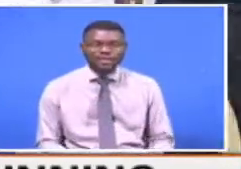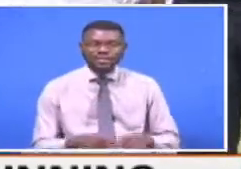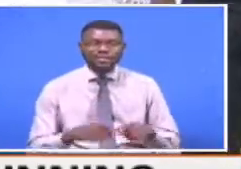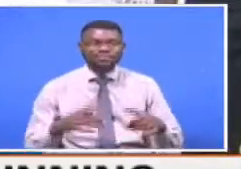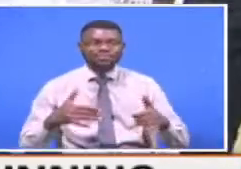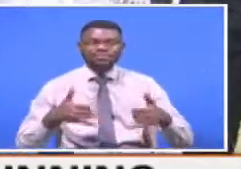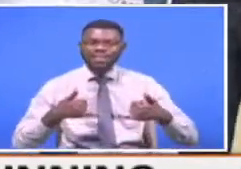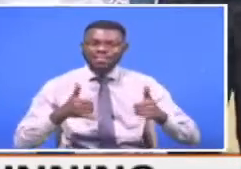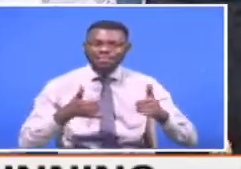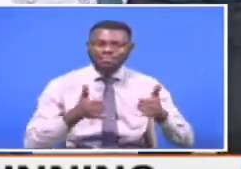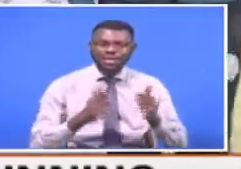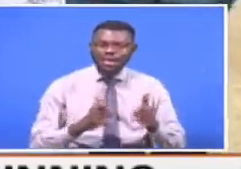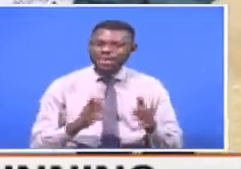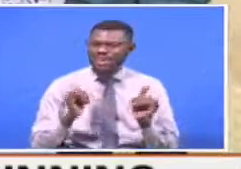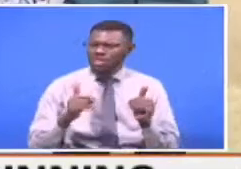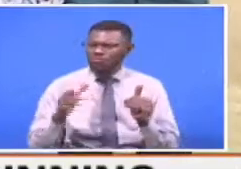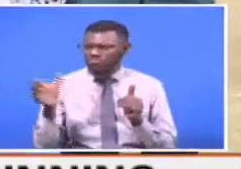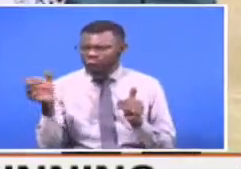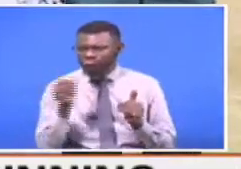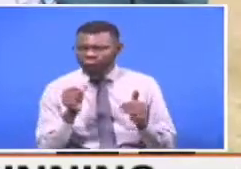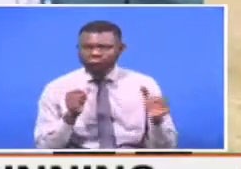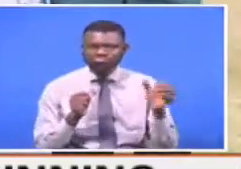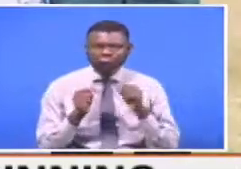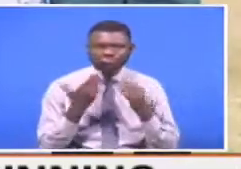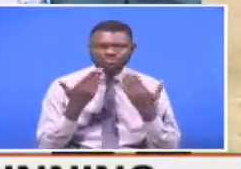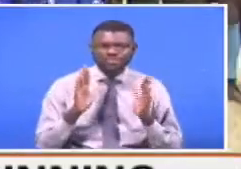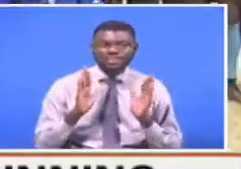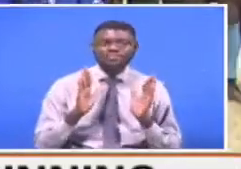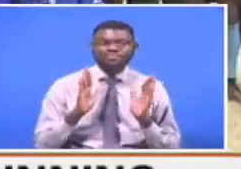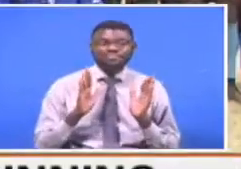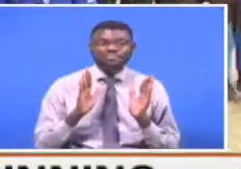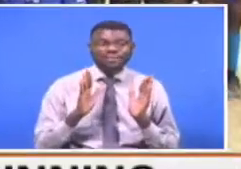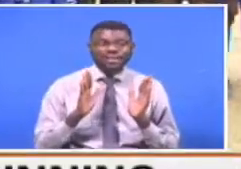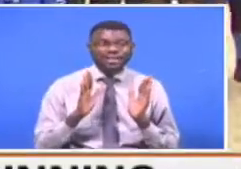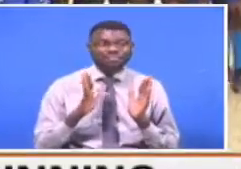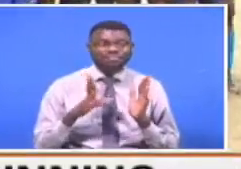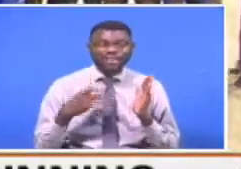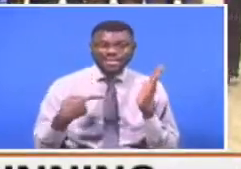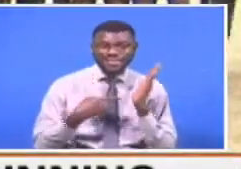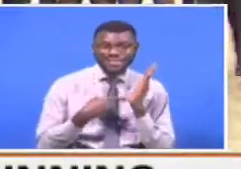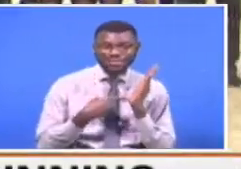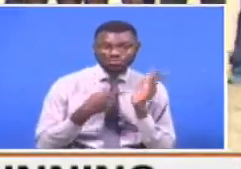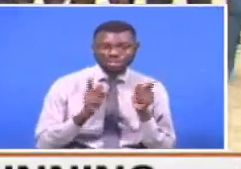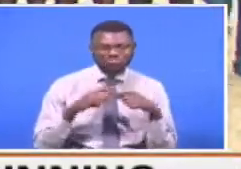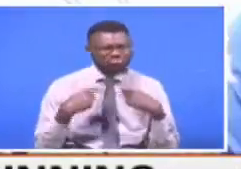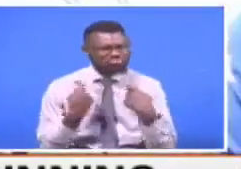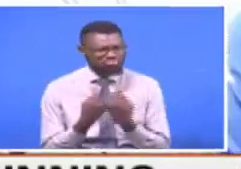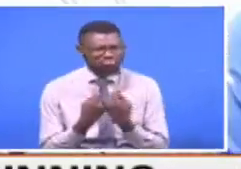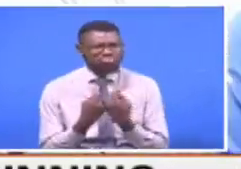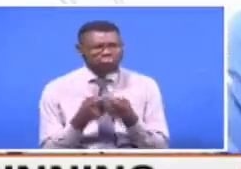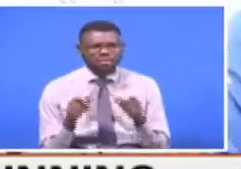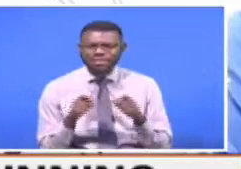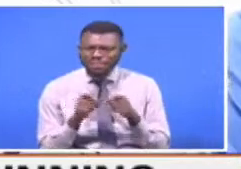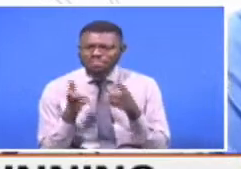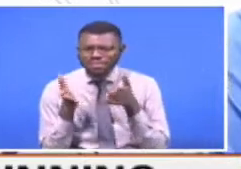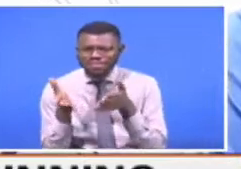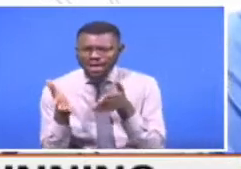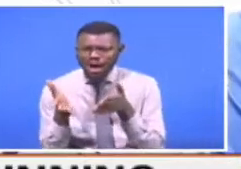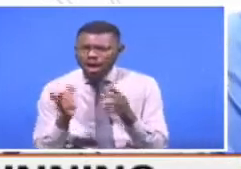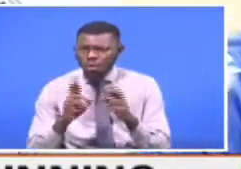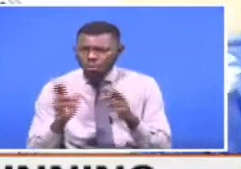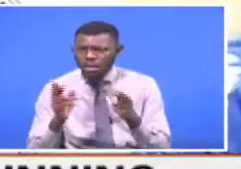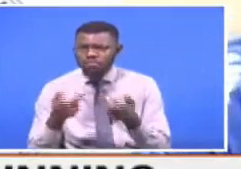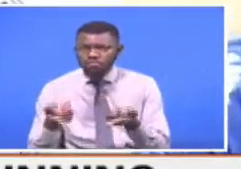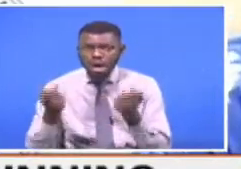wachezaji pia wapi ambao tumeleta nje ya changing ya kwa technical bench ambao wamekuja